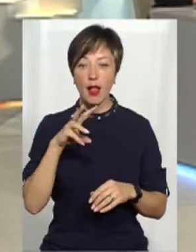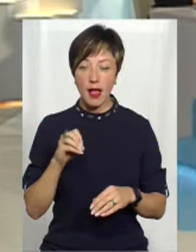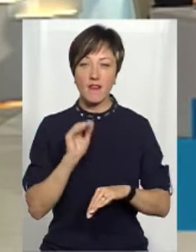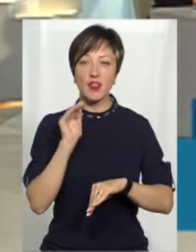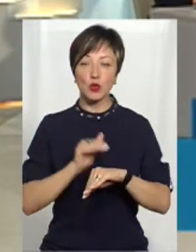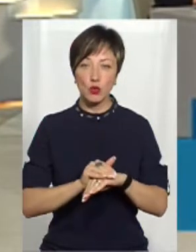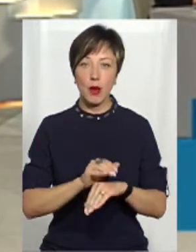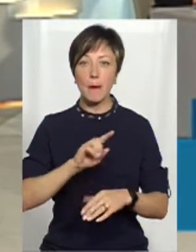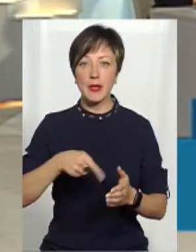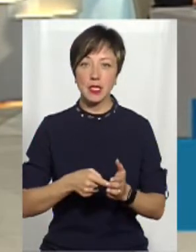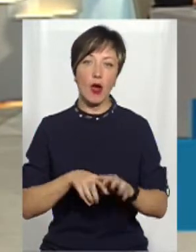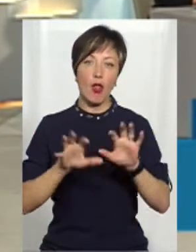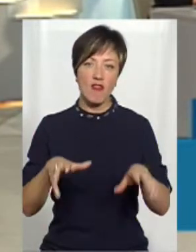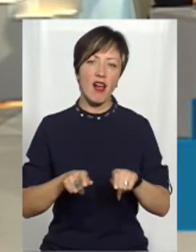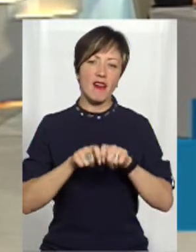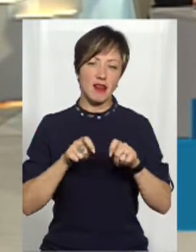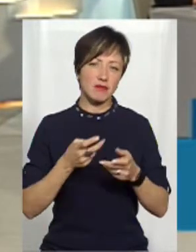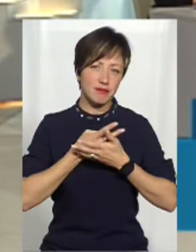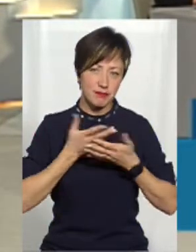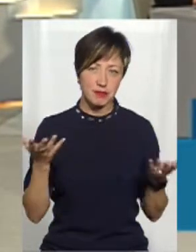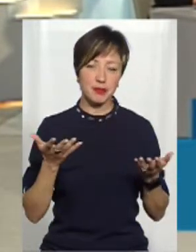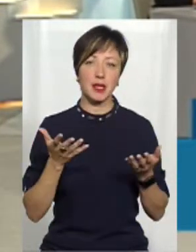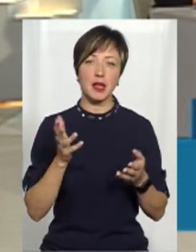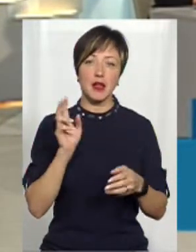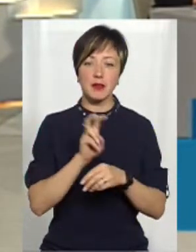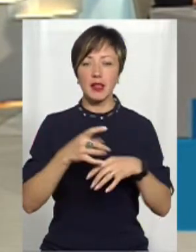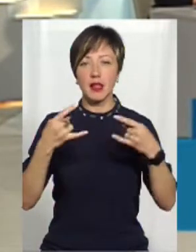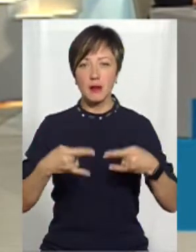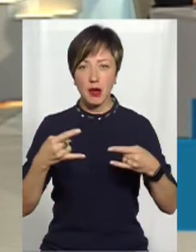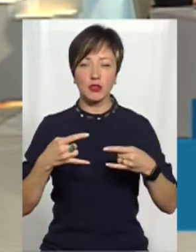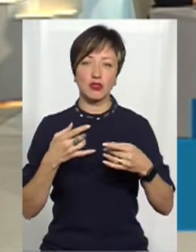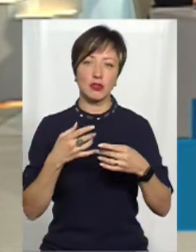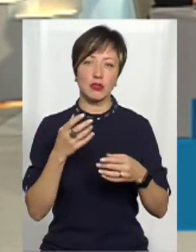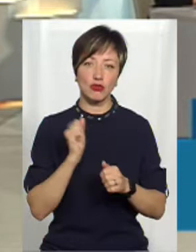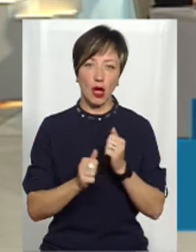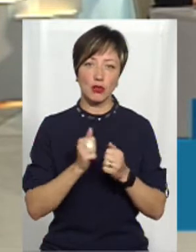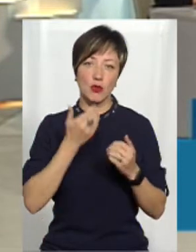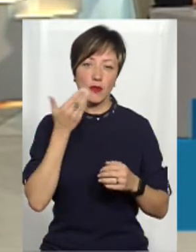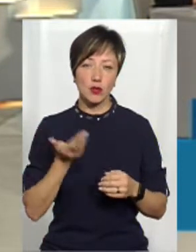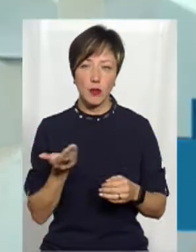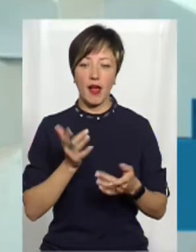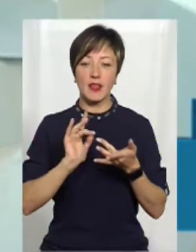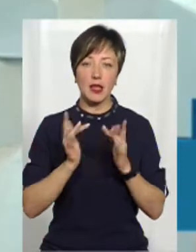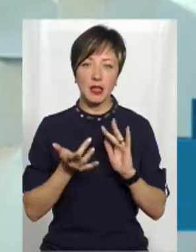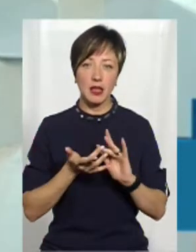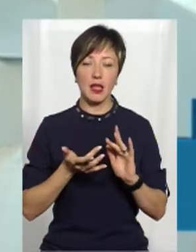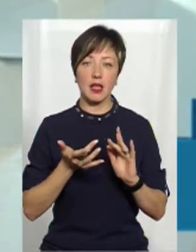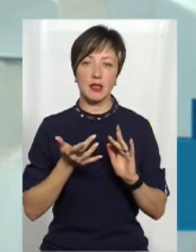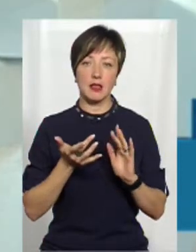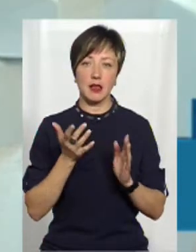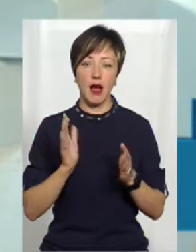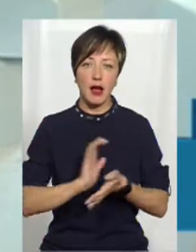фіксуємо, що міський голова досить відкритий, він часто з'являється у місцевих медіа, на телебаченні, там, і в інтернет-виданнях,